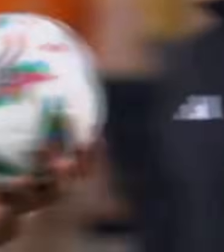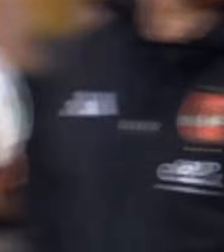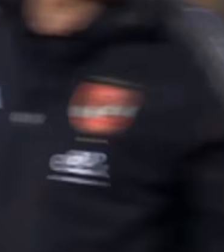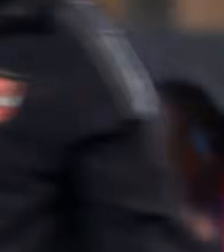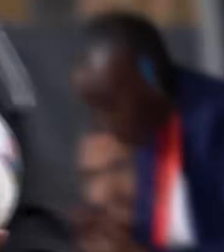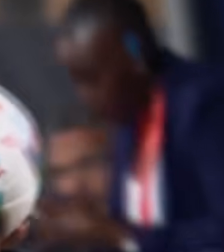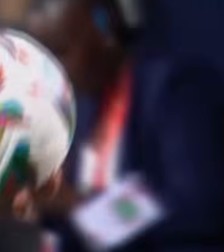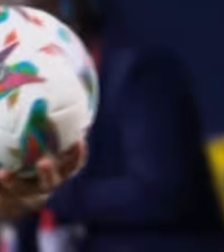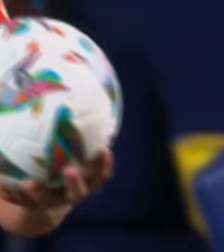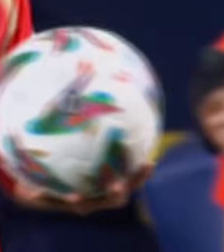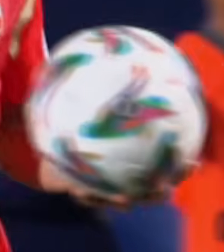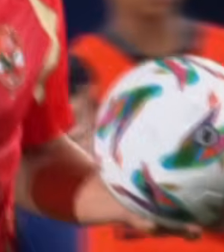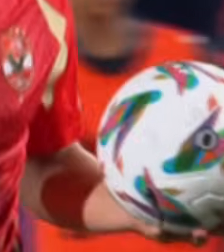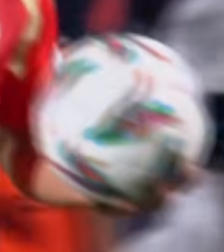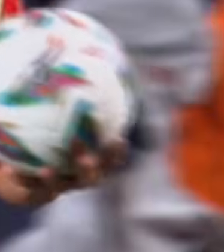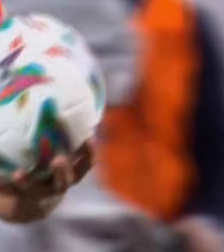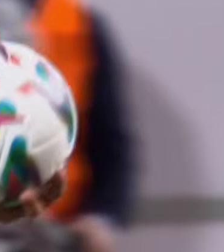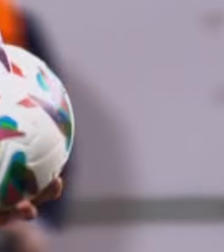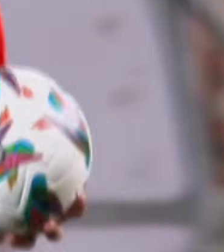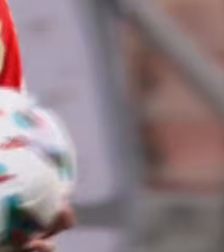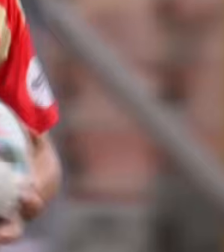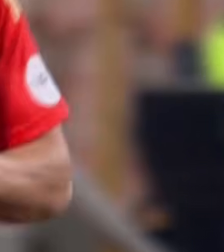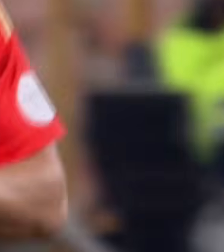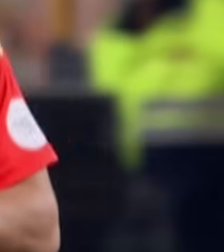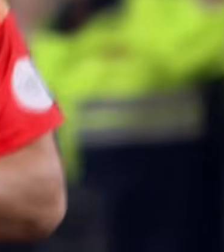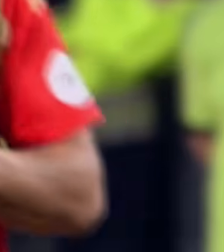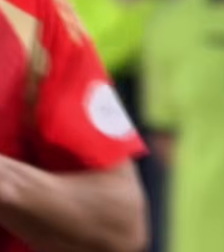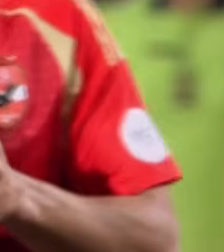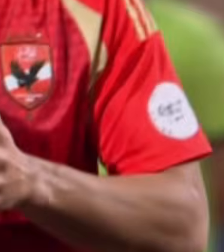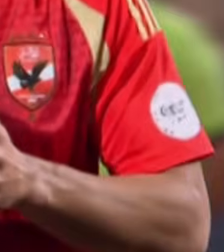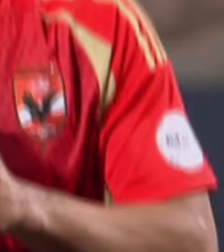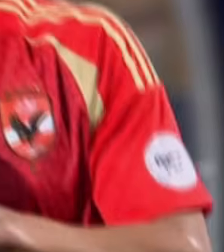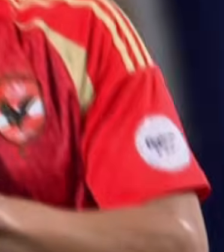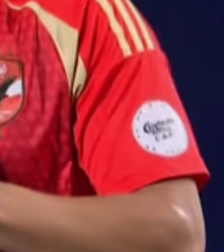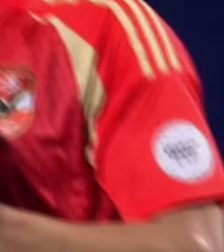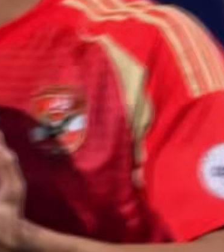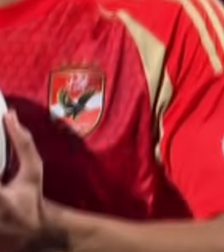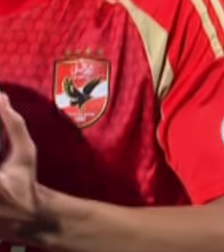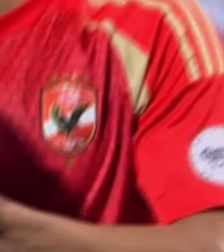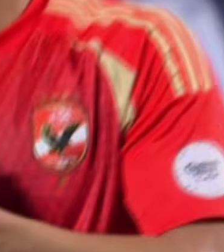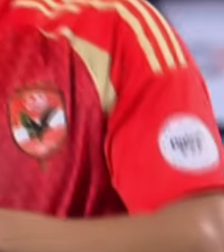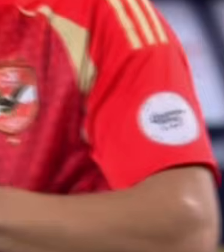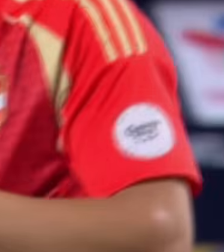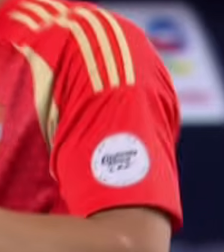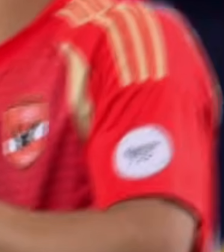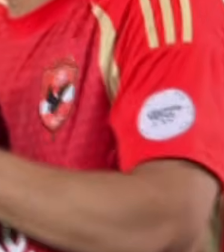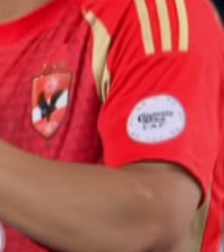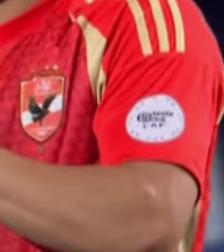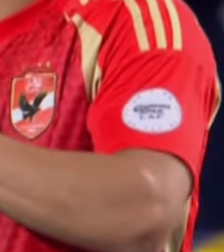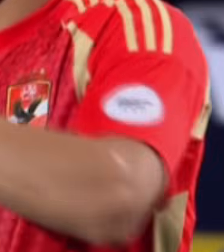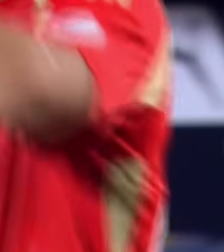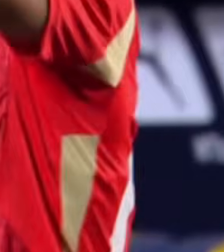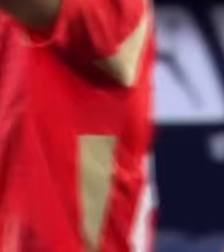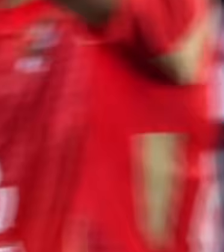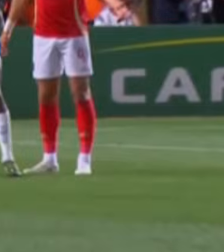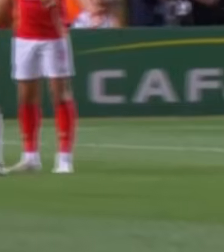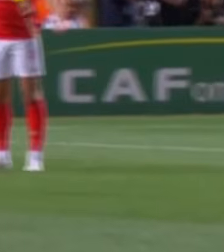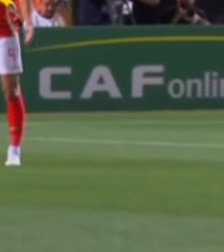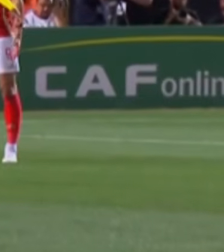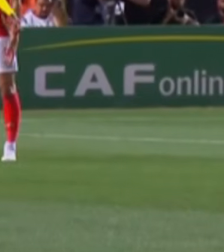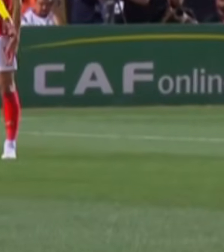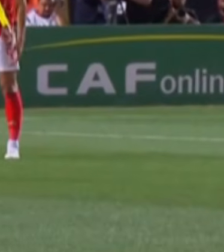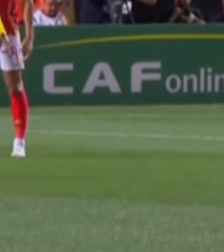Ugradi Saba faka uAbu Ali ebengekho ke eLoftus bamlumkele kumaqhingana lendoda